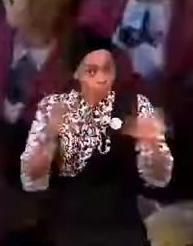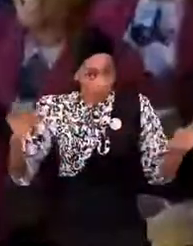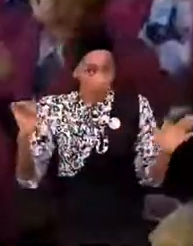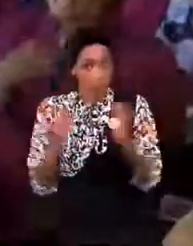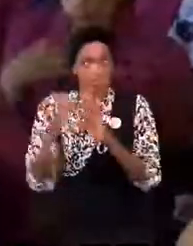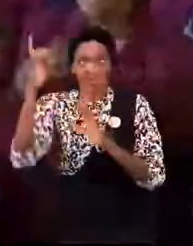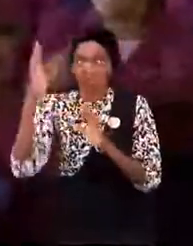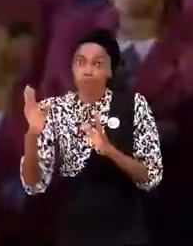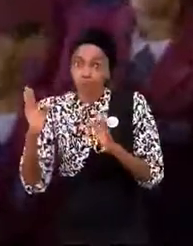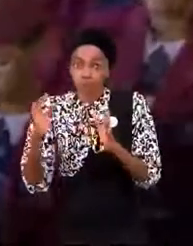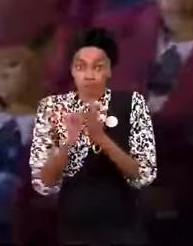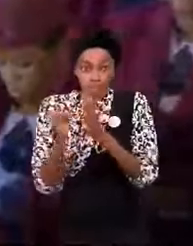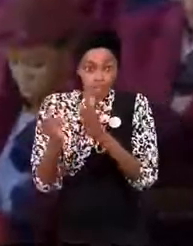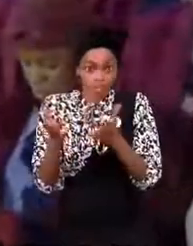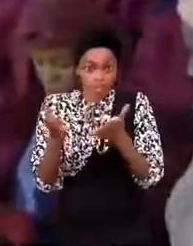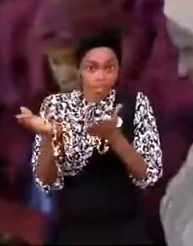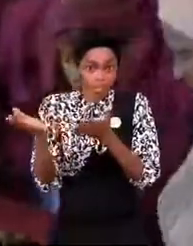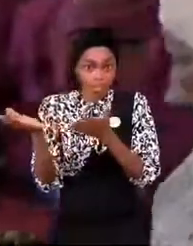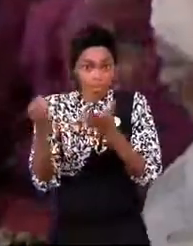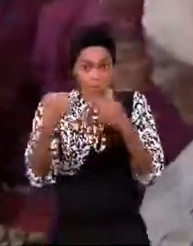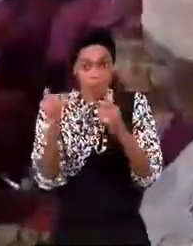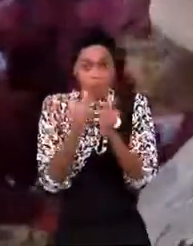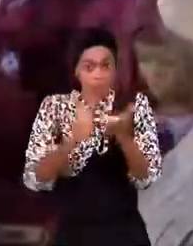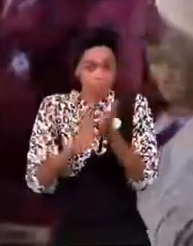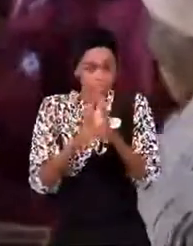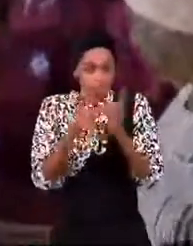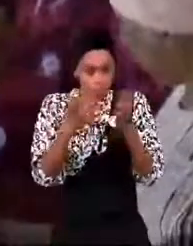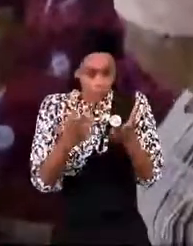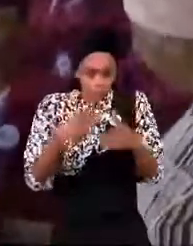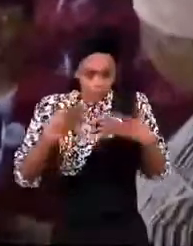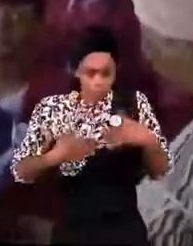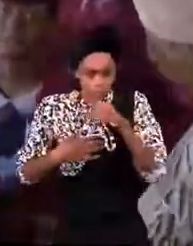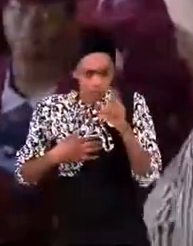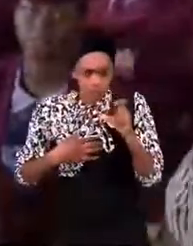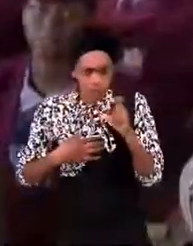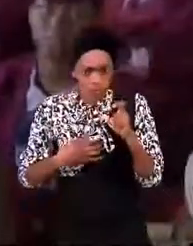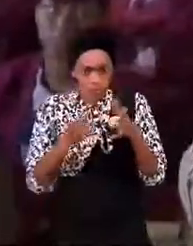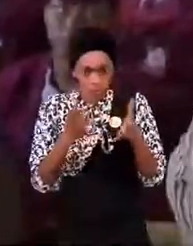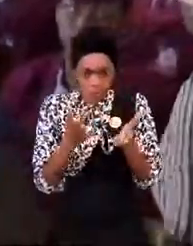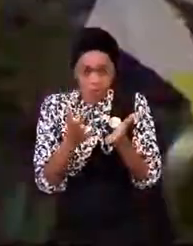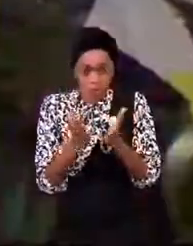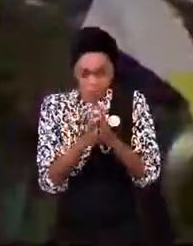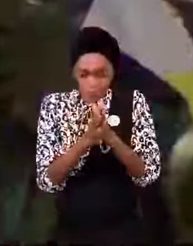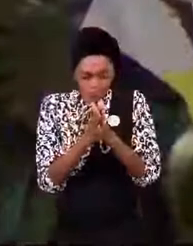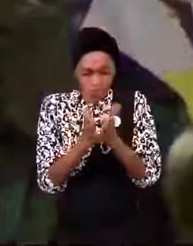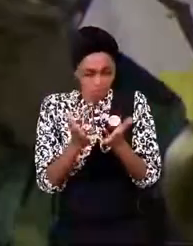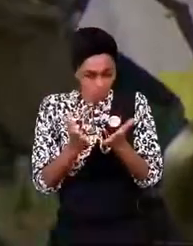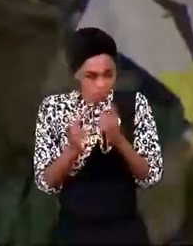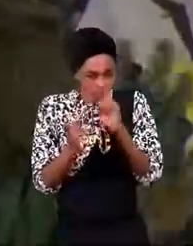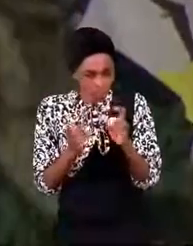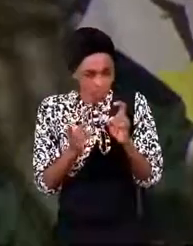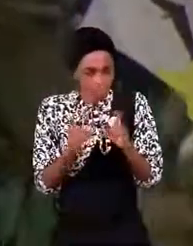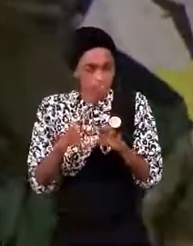tu veux? Est-ce que tu désires? Est-ce que tu veux ça maintenant,